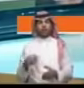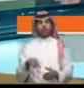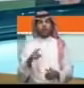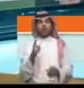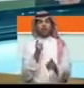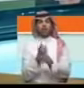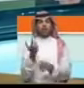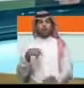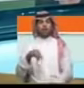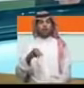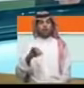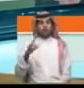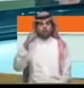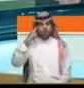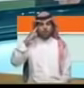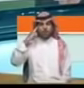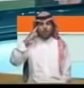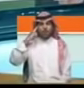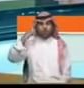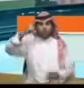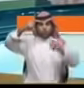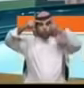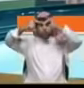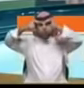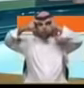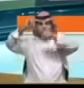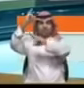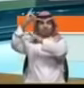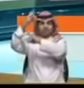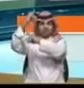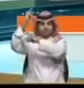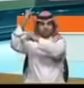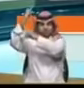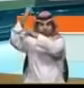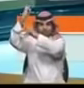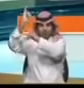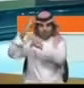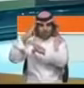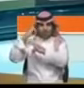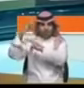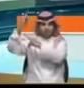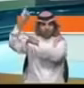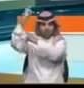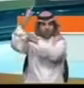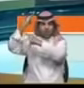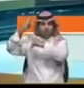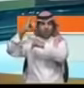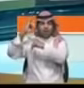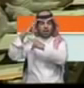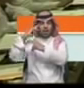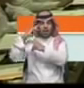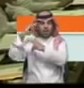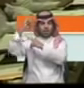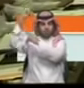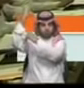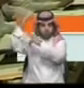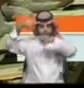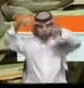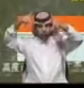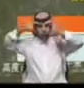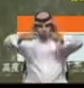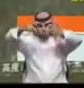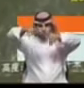التقط المسبار الصيني صورا بانورامية على سطح القمر بعد نجاحه في أول هبوط على الجانب المظلم للقمر، وأرسلت الصور